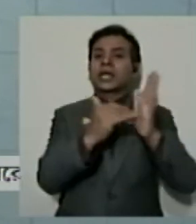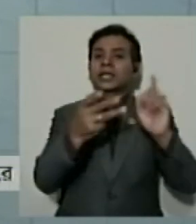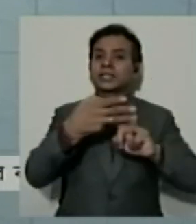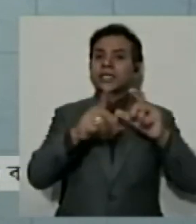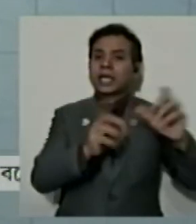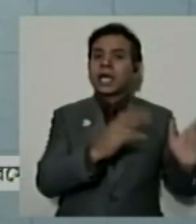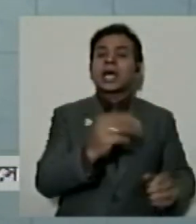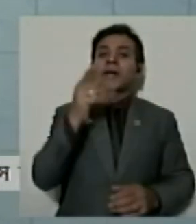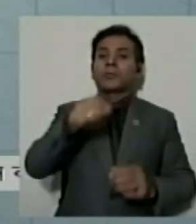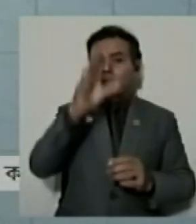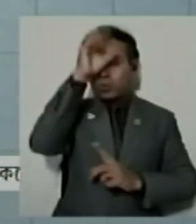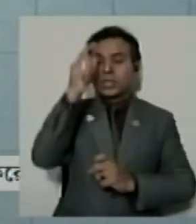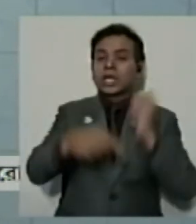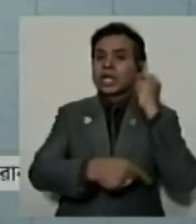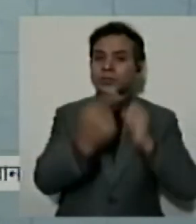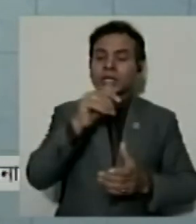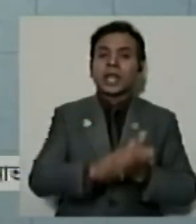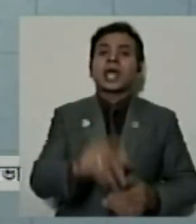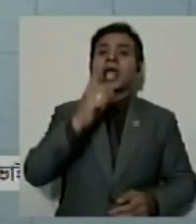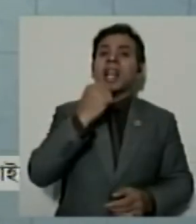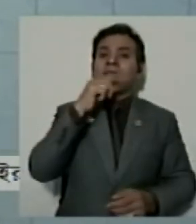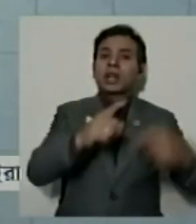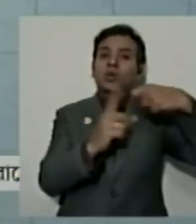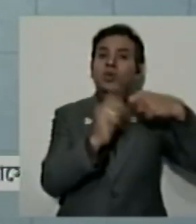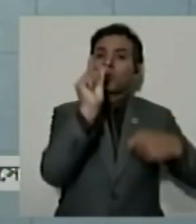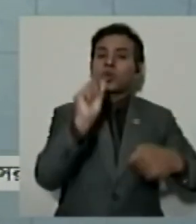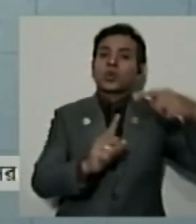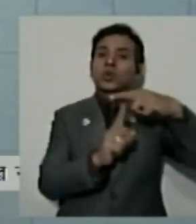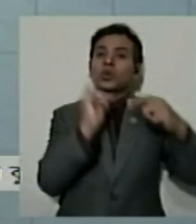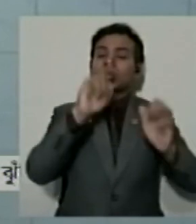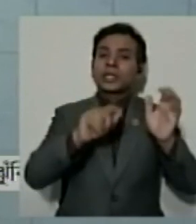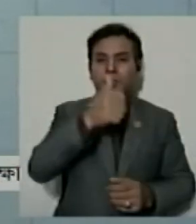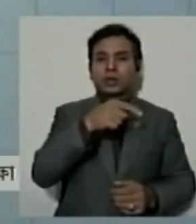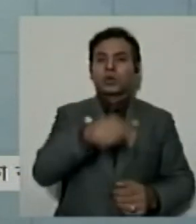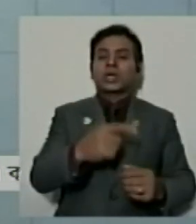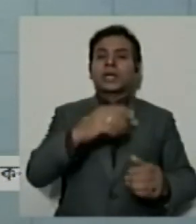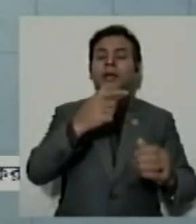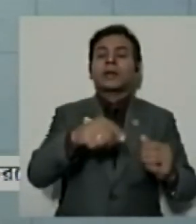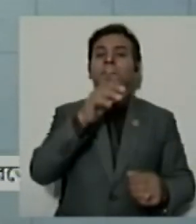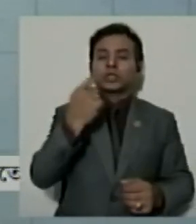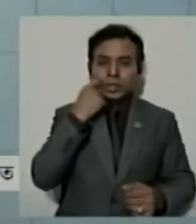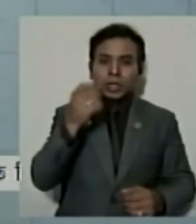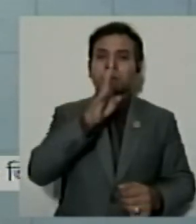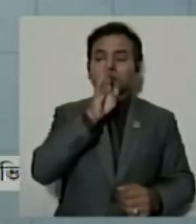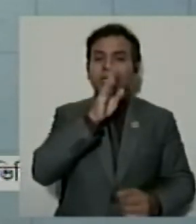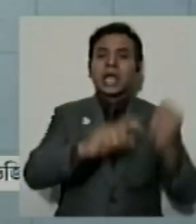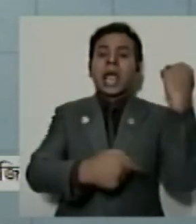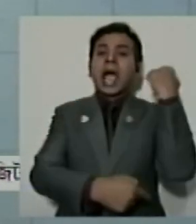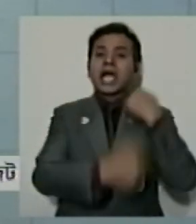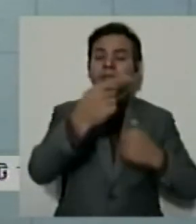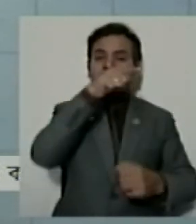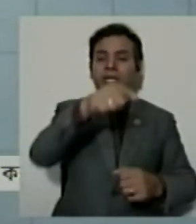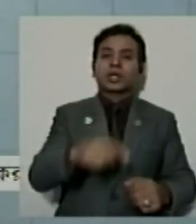বাড়িতে রুগীরা থেকে থাকেন, যারা টেলিফোনের মাধ্যমে স্বাস্থ্যসেবা গ্রহণ করে থাকেন। এর মধ্যে আমাদের শহীদ